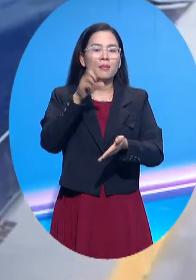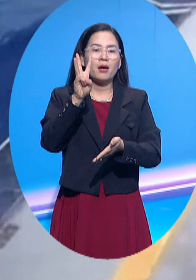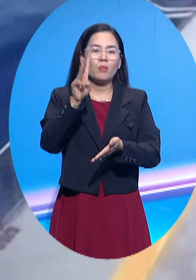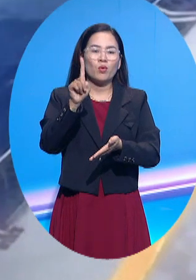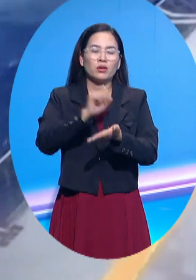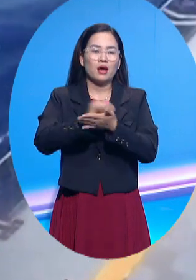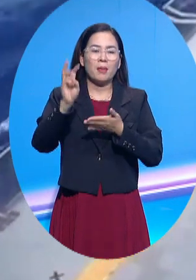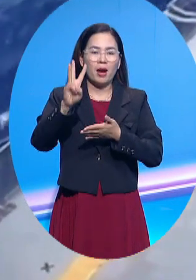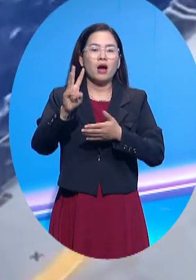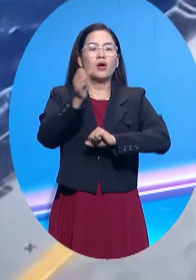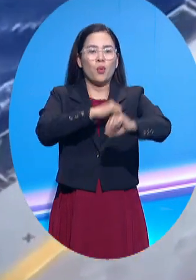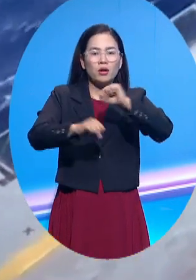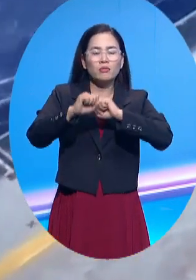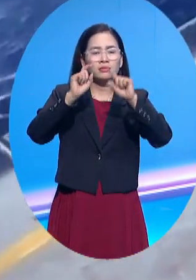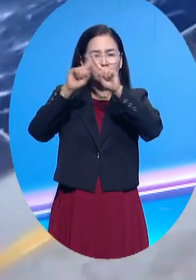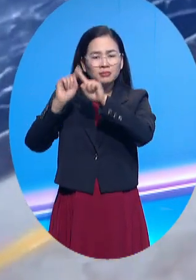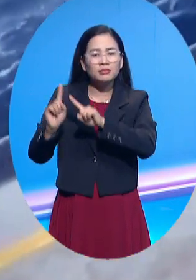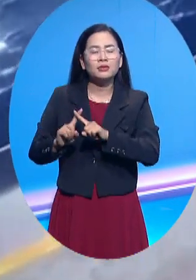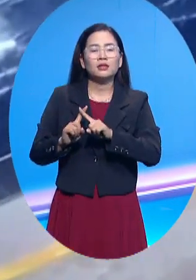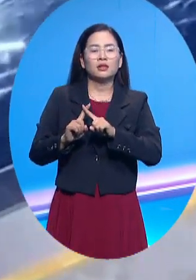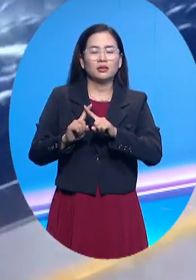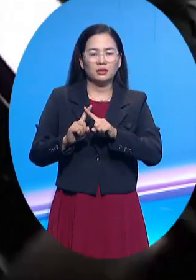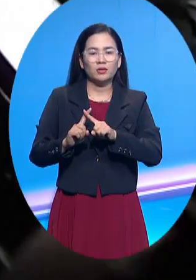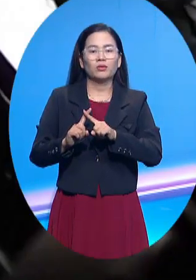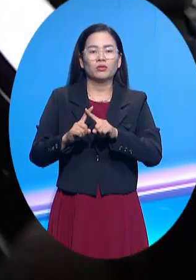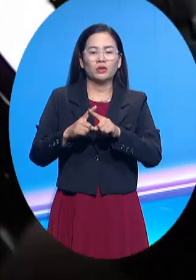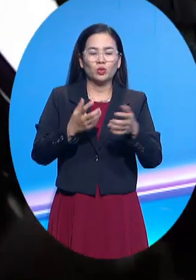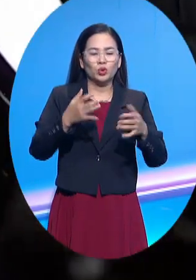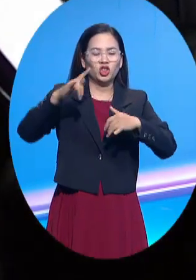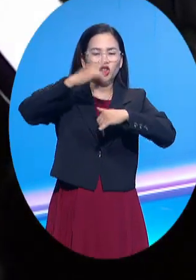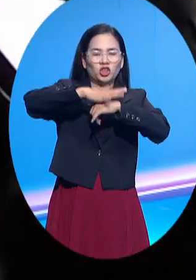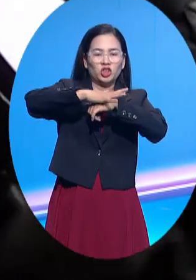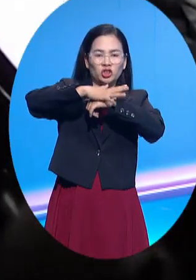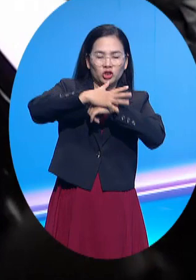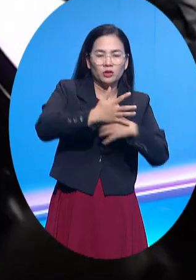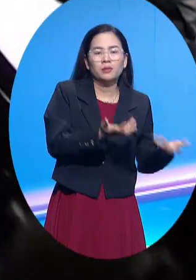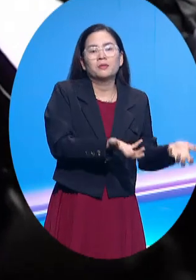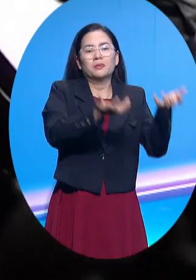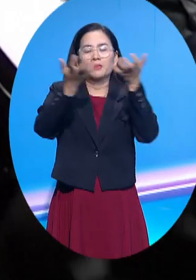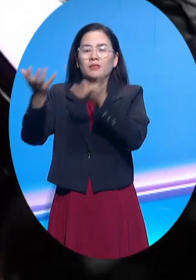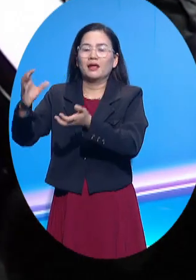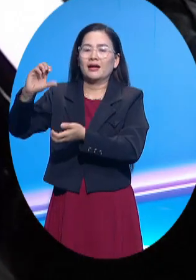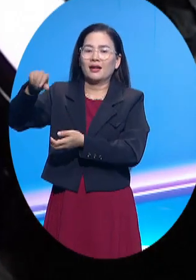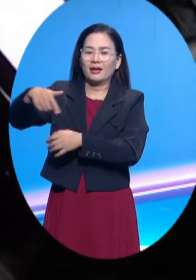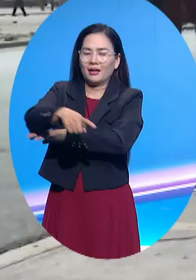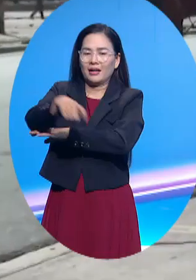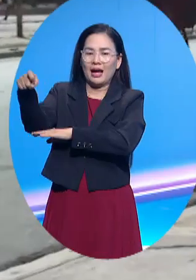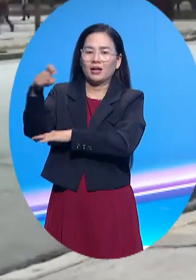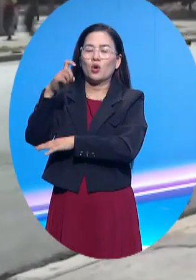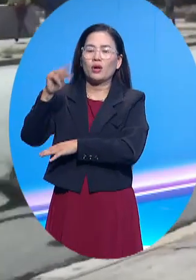3 để triển khai hoạt động sơ tán và sau đó chuyển những công dân trên bằng trực thăng tới cảng progresso Miền Đông Nam